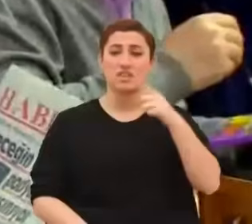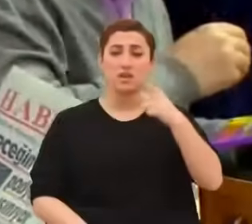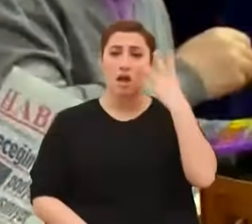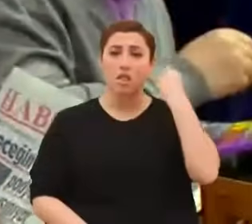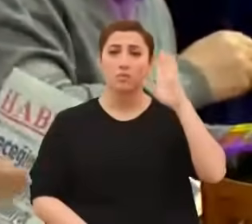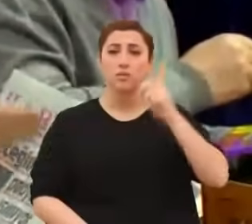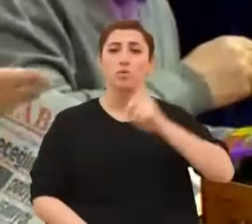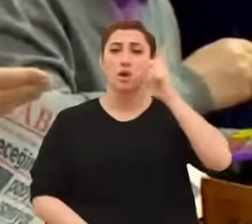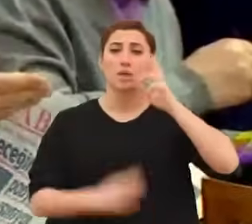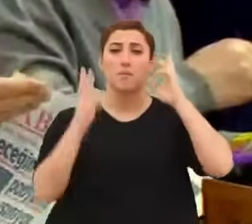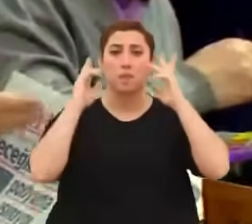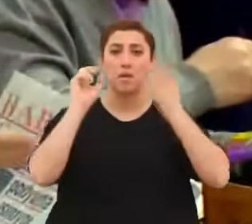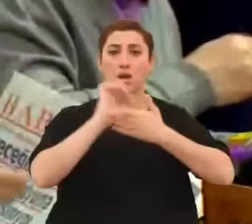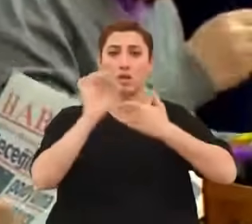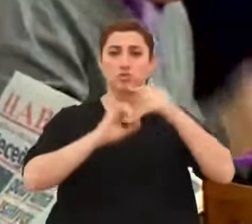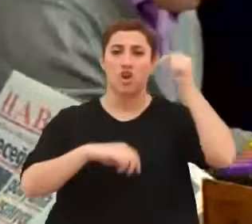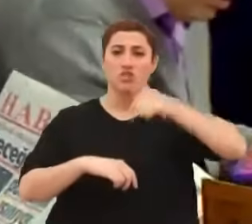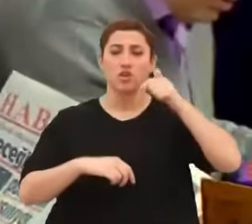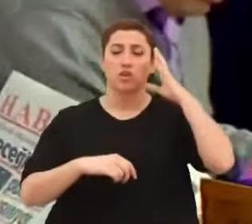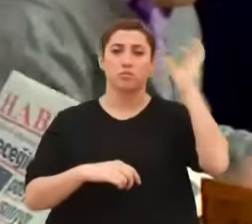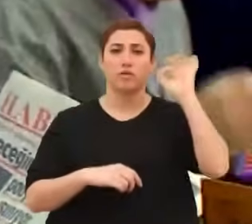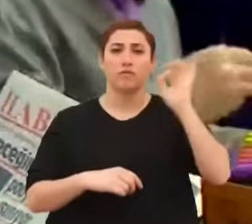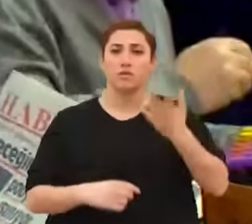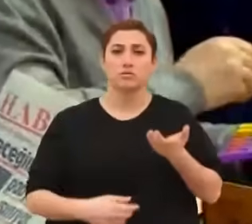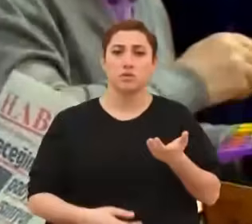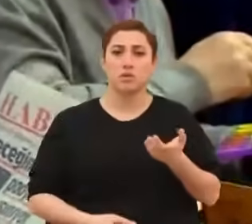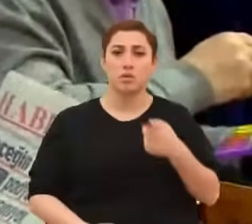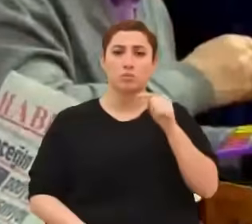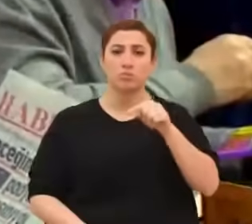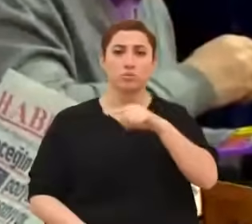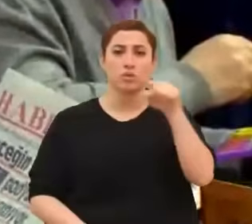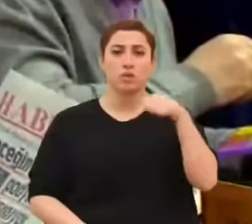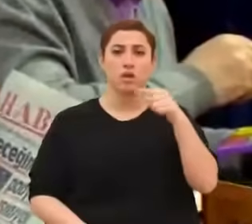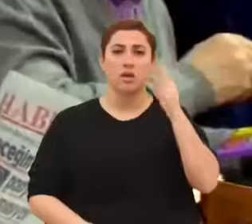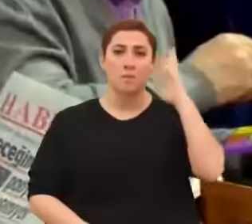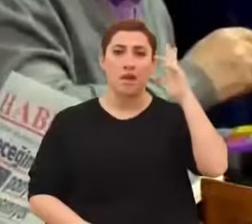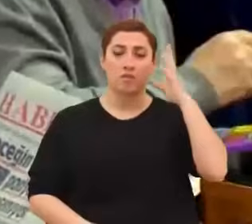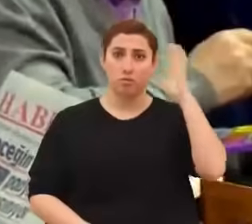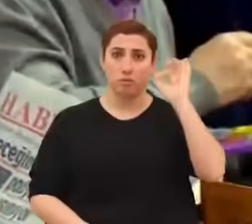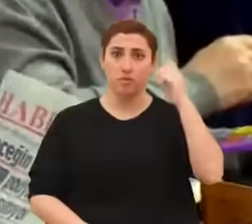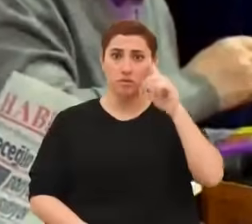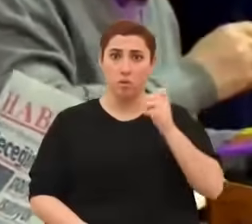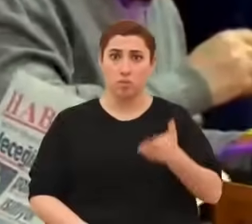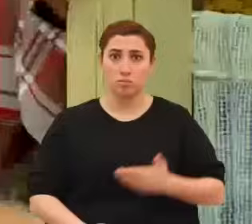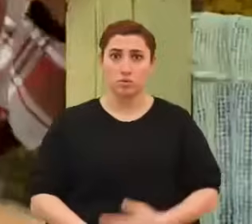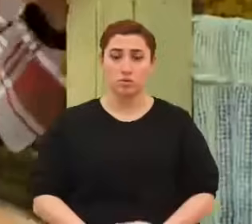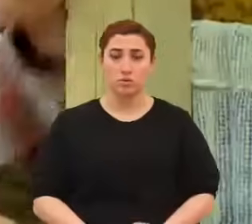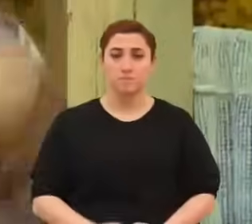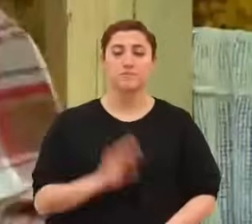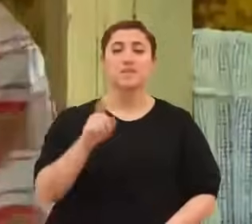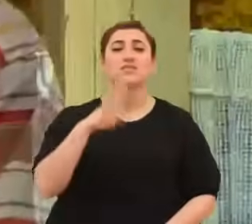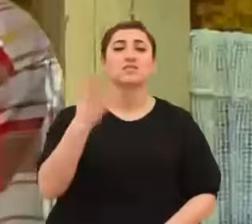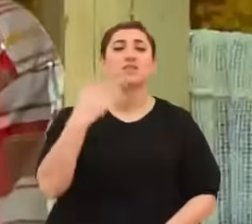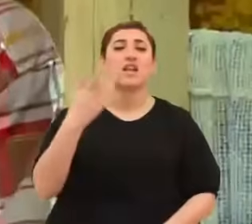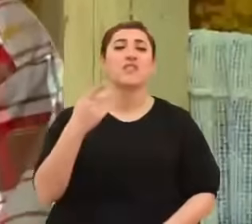anlamadım. Yukarıda berber yazıyor, aşağıda profesör. La bunların berberi profesör mü yoksa? Ya sen